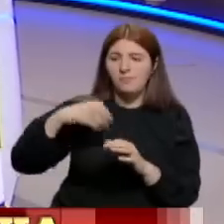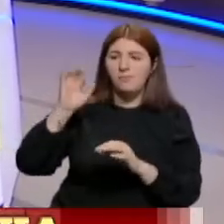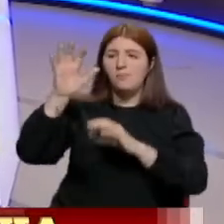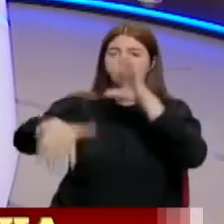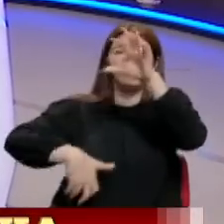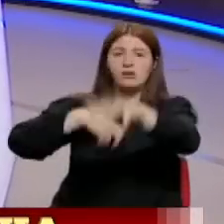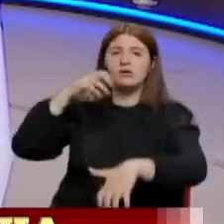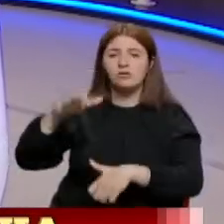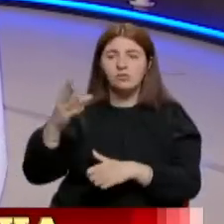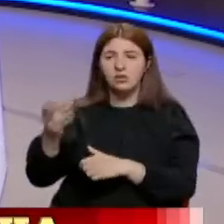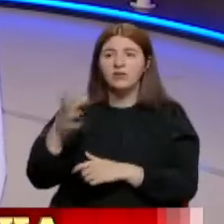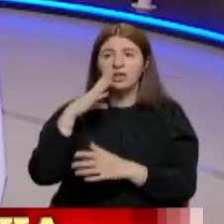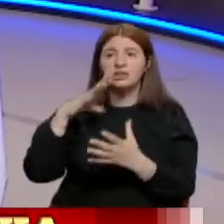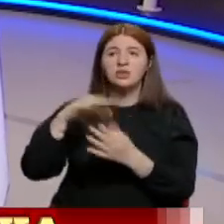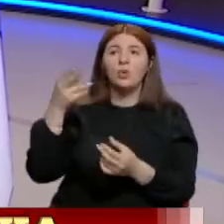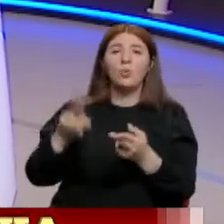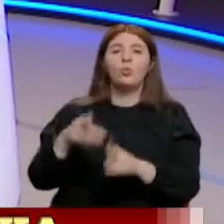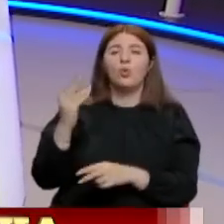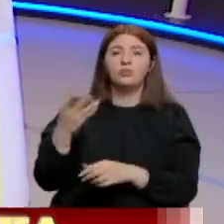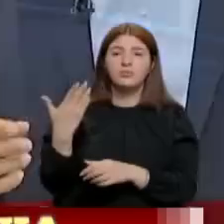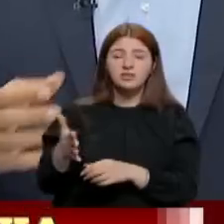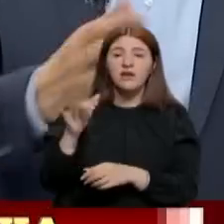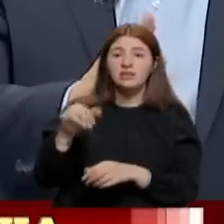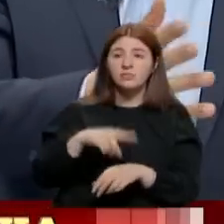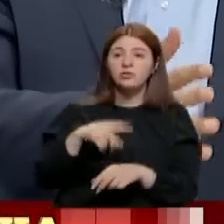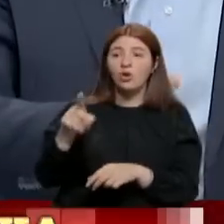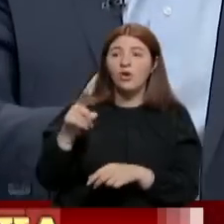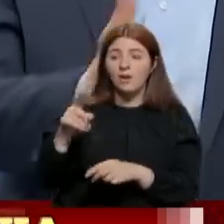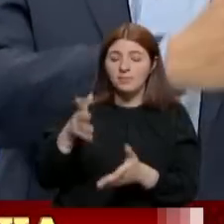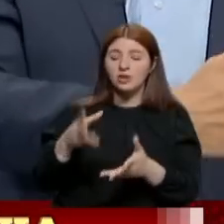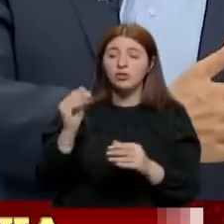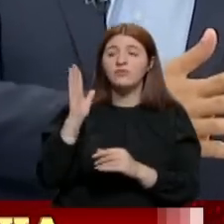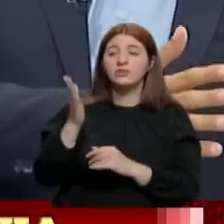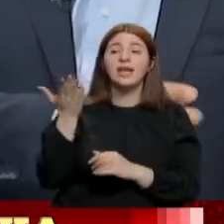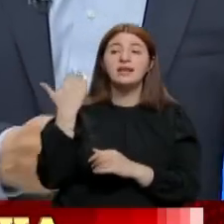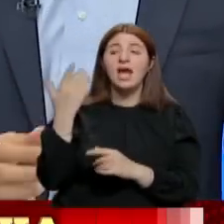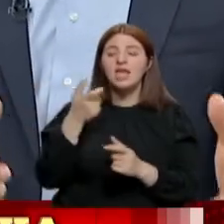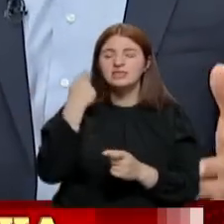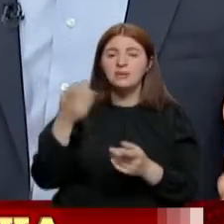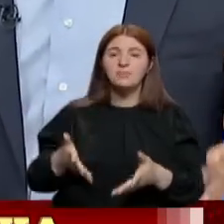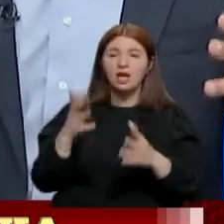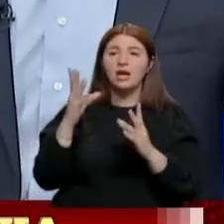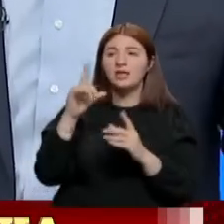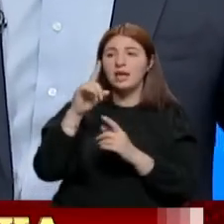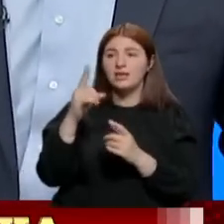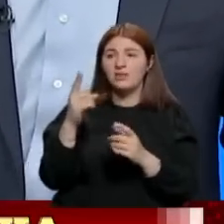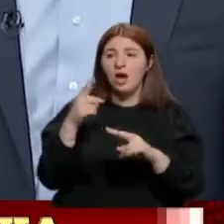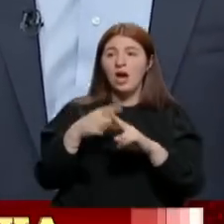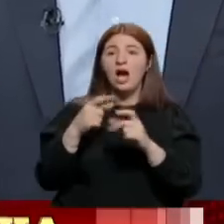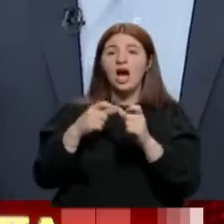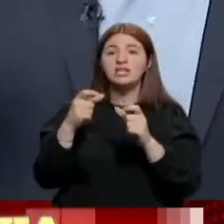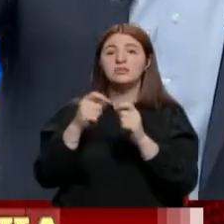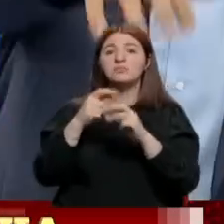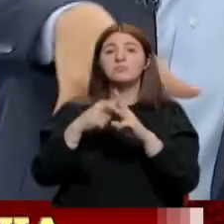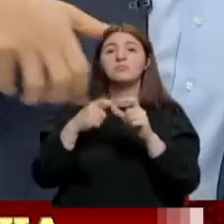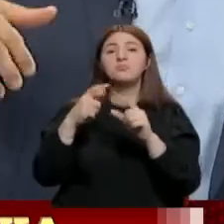dalındı ve insanlar öldürüldü maalesef. Aynı zamanda da o binaların çoğu eski binalar. Yani pek asbest barındıran